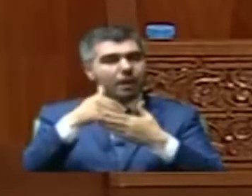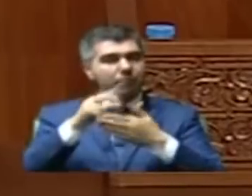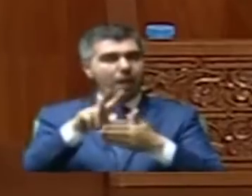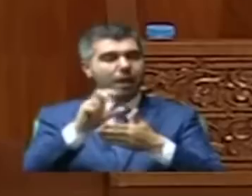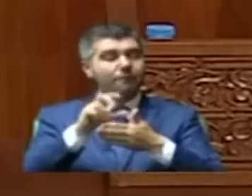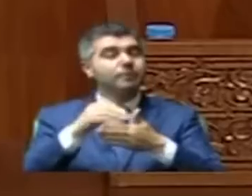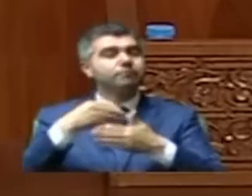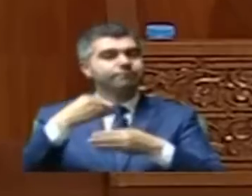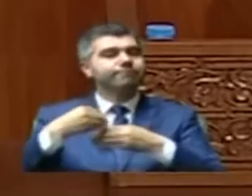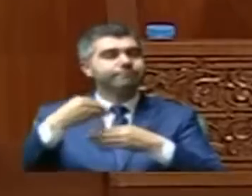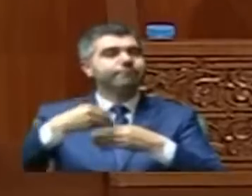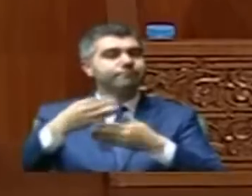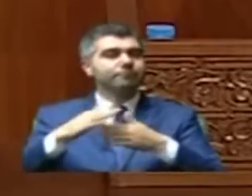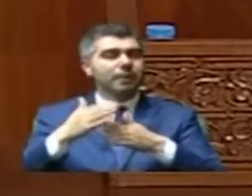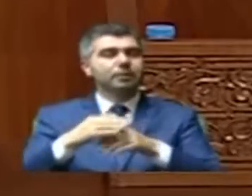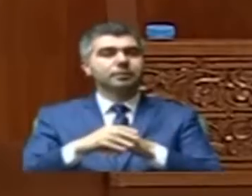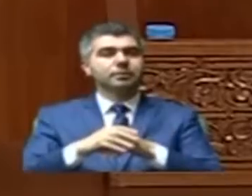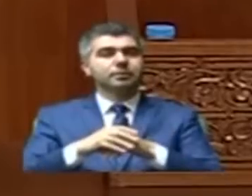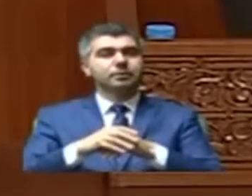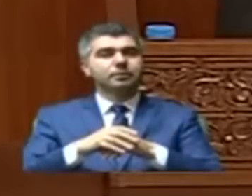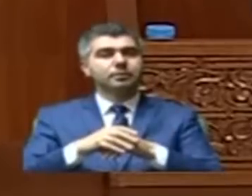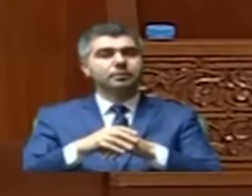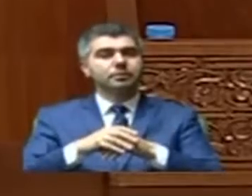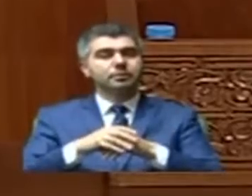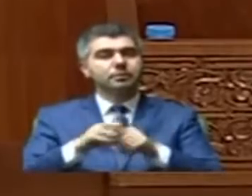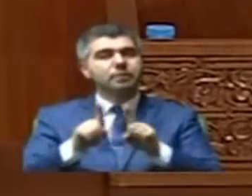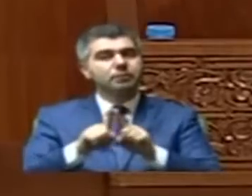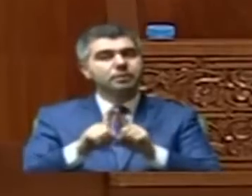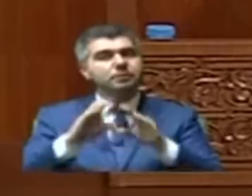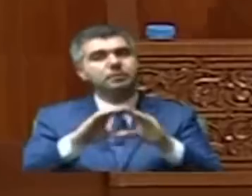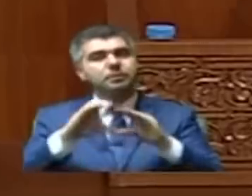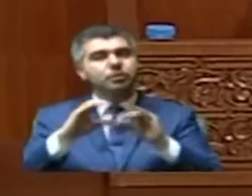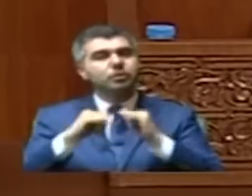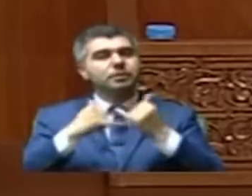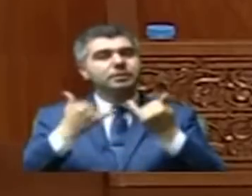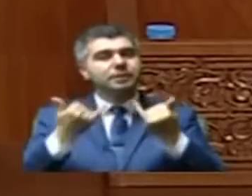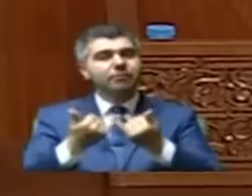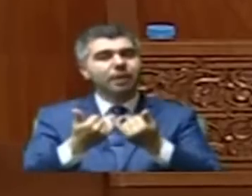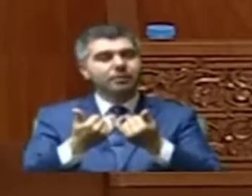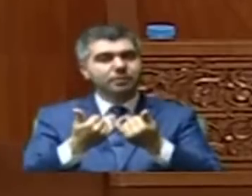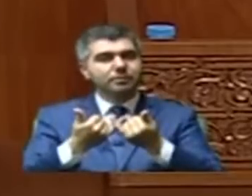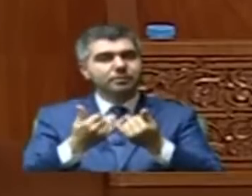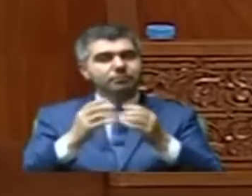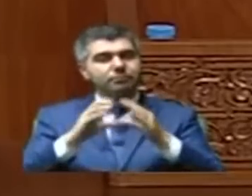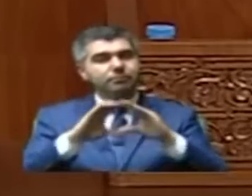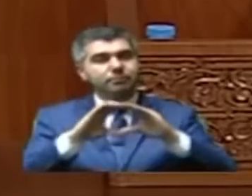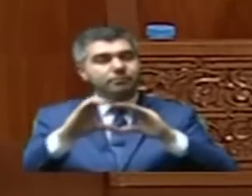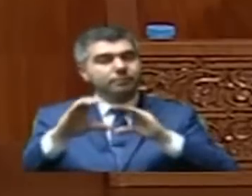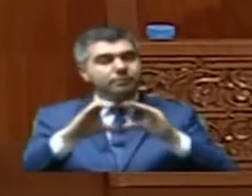الى تدقيق ولذلك كانت هناك المناظره الوطنيه وهناك دراسه